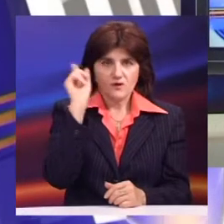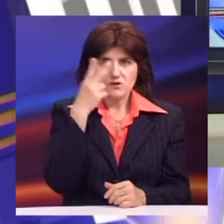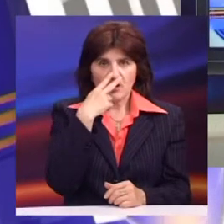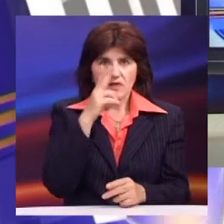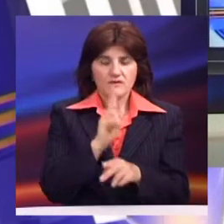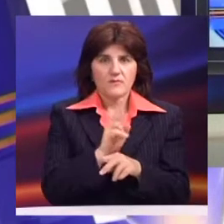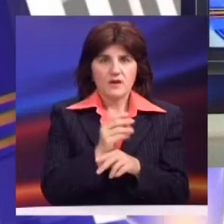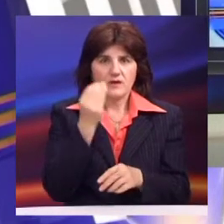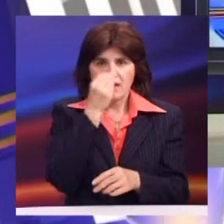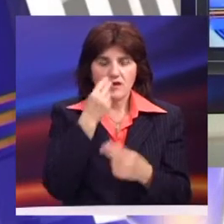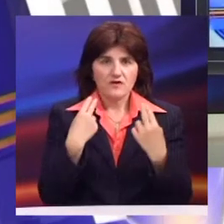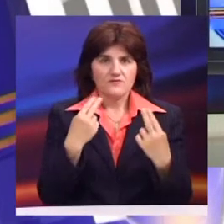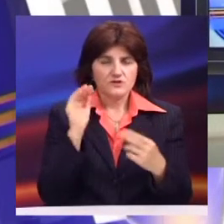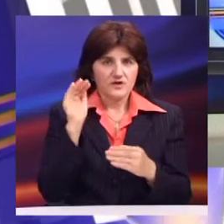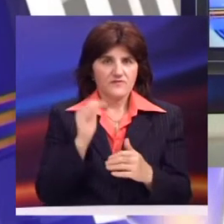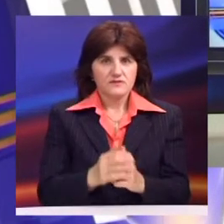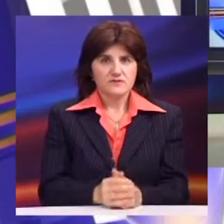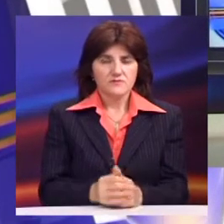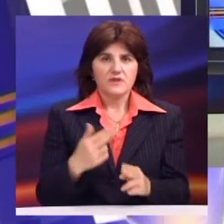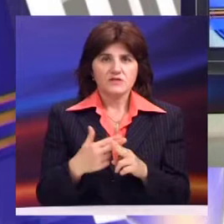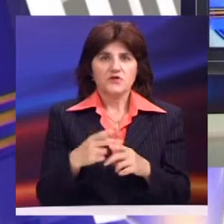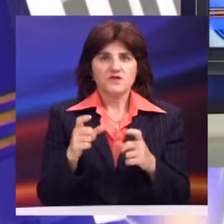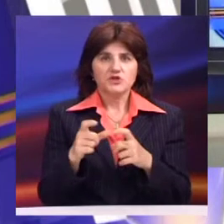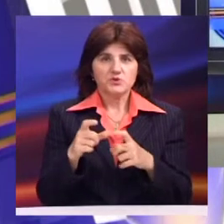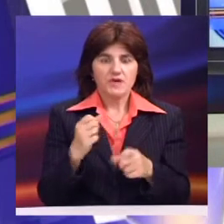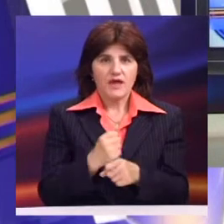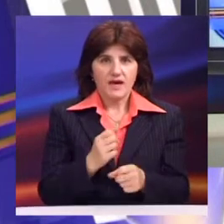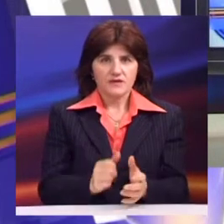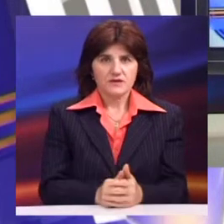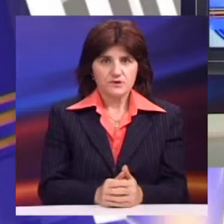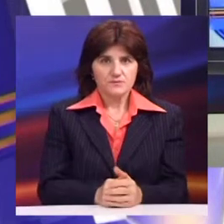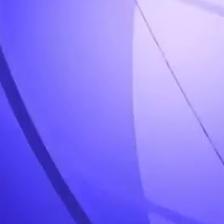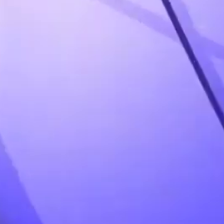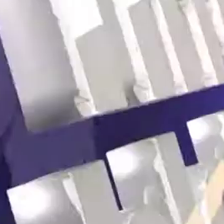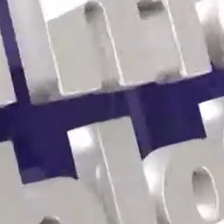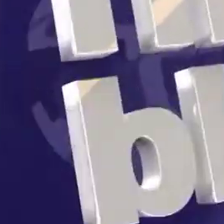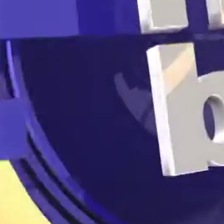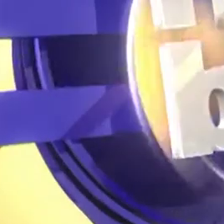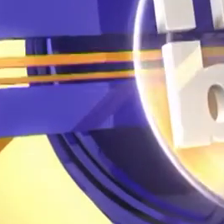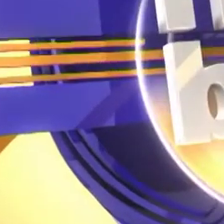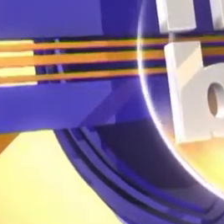Dobro večer, poštovani gledaoci, pratite nedeljni pregled najvažnijih vesti. Moje ime je Suzana Gagić.